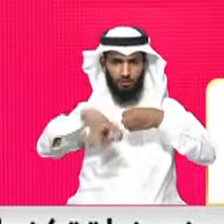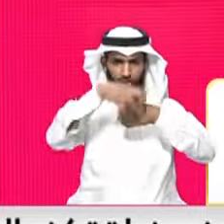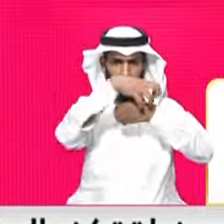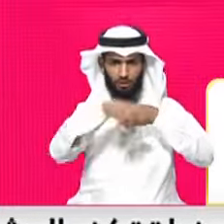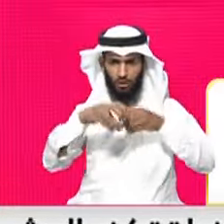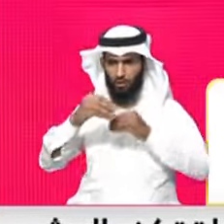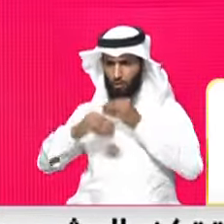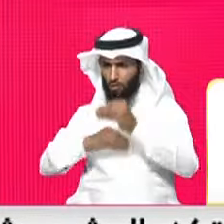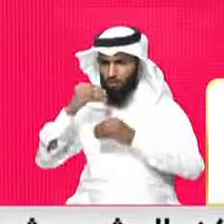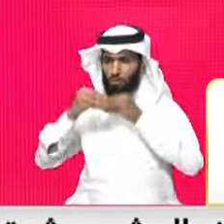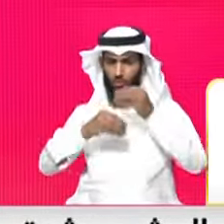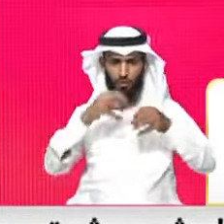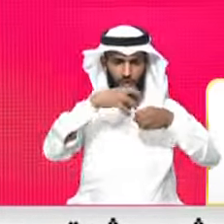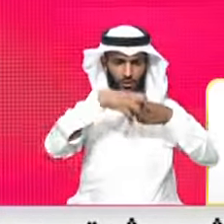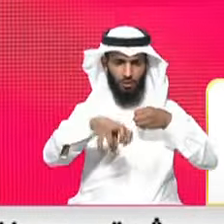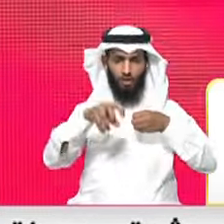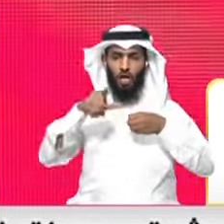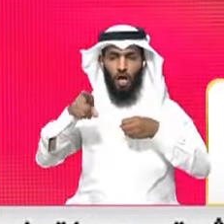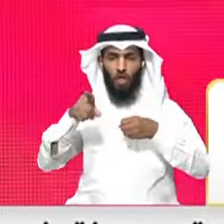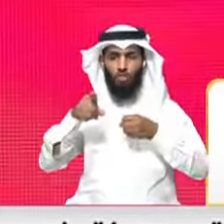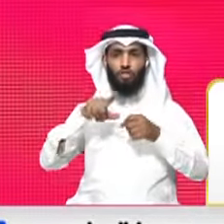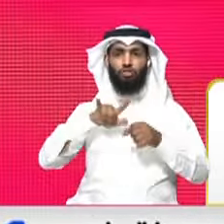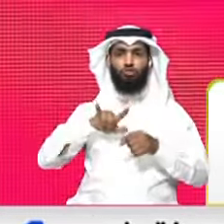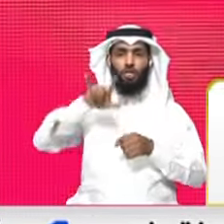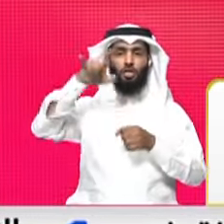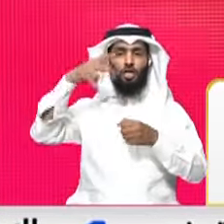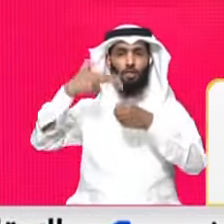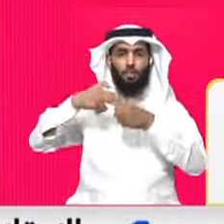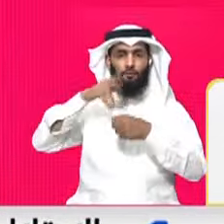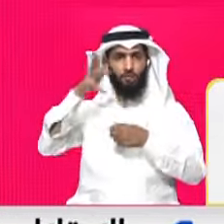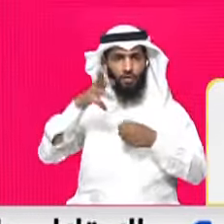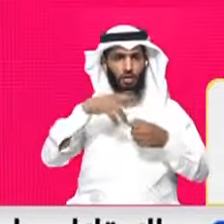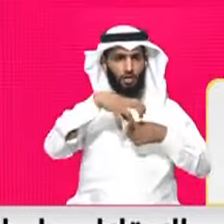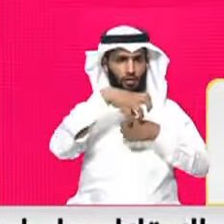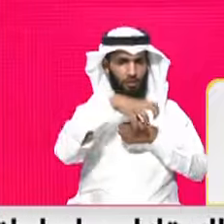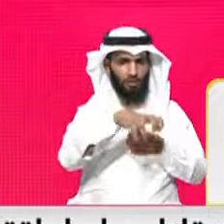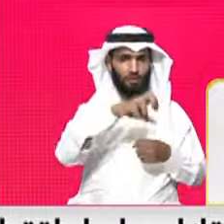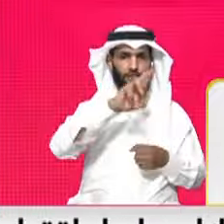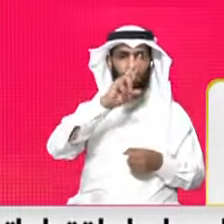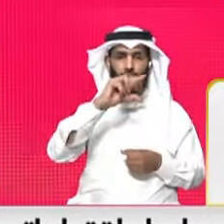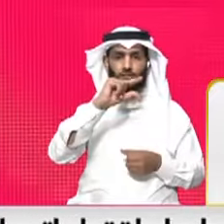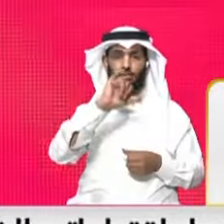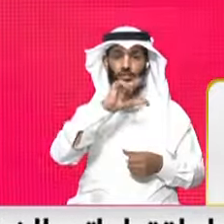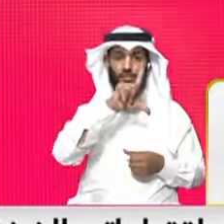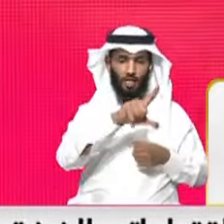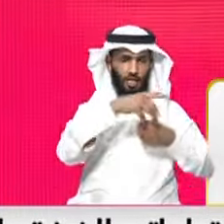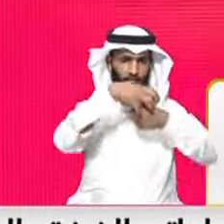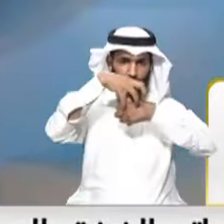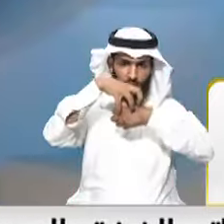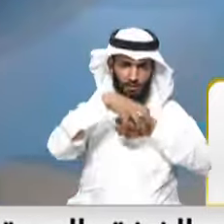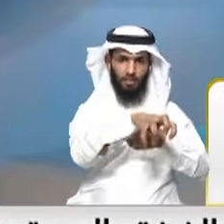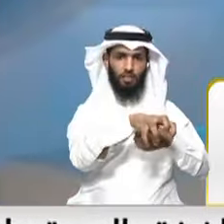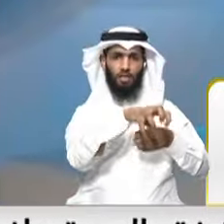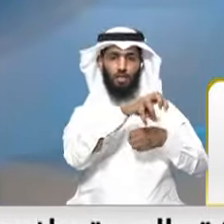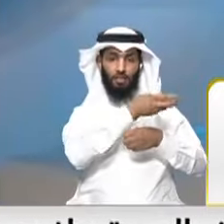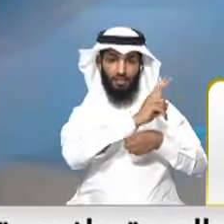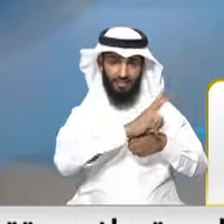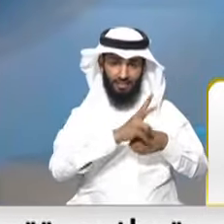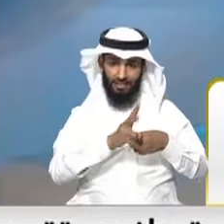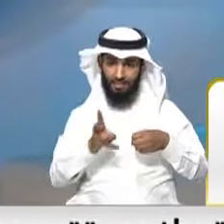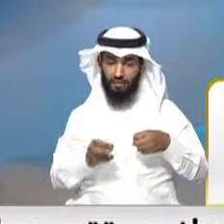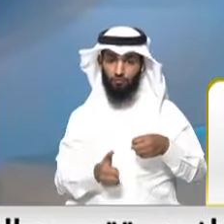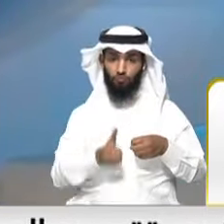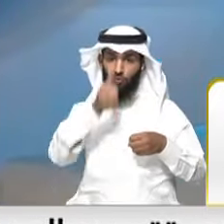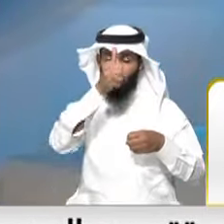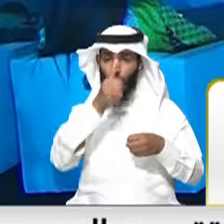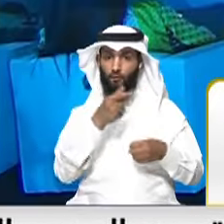كوقود الطائرات والديزل والنفط الكيميائية وزيت الوقود الذي يتميز بمحتوى كبريتي